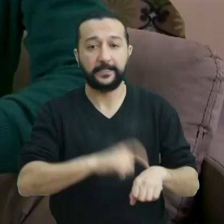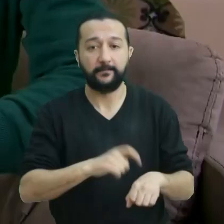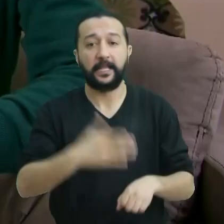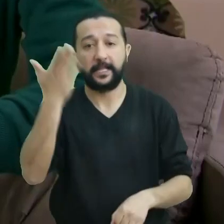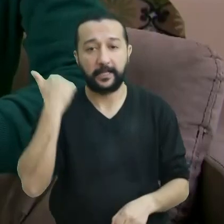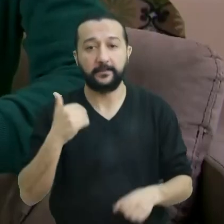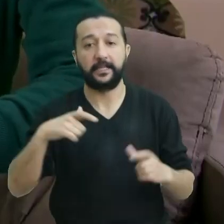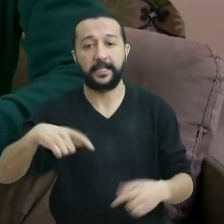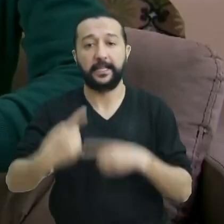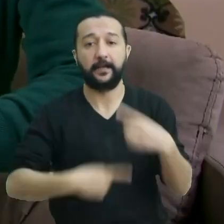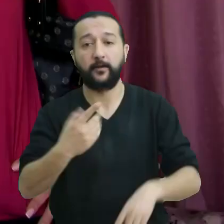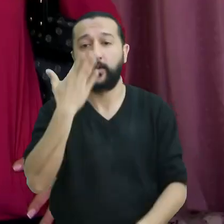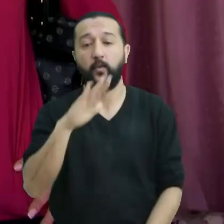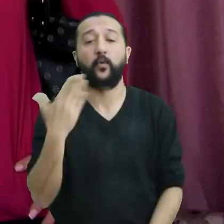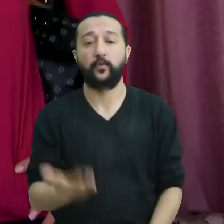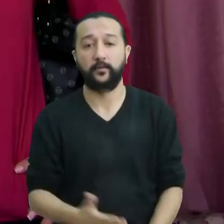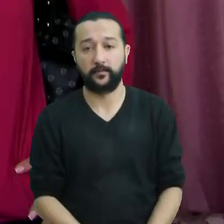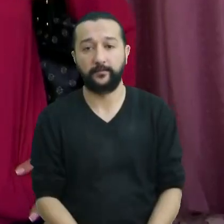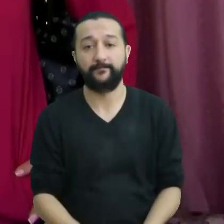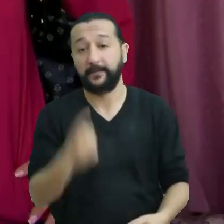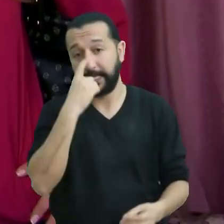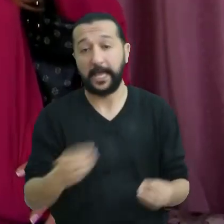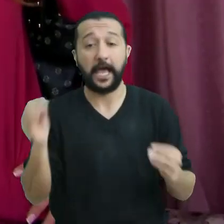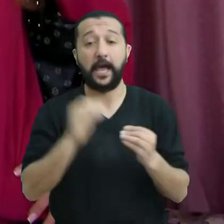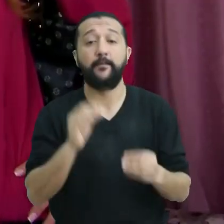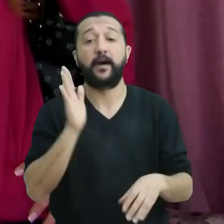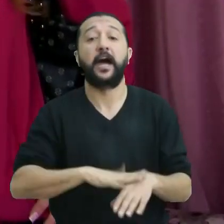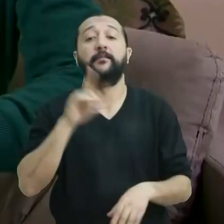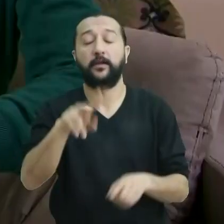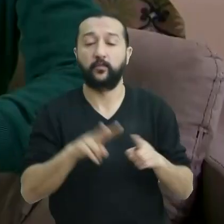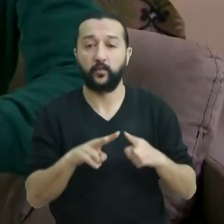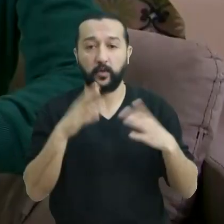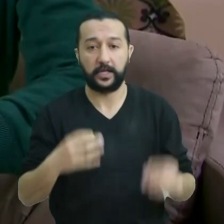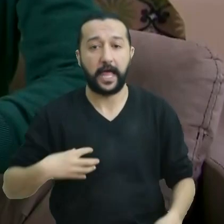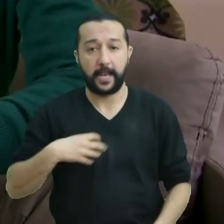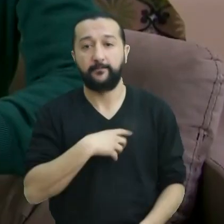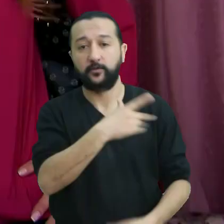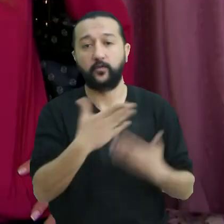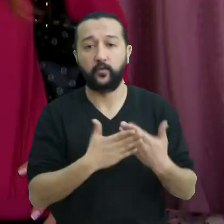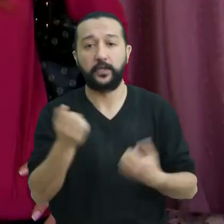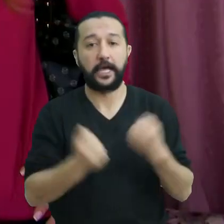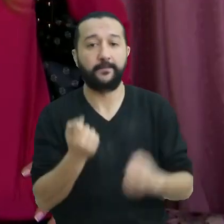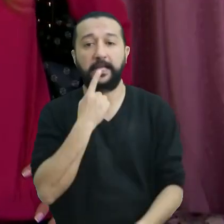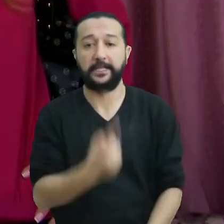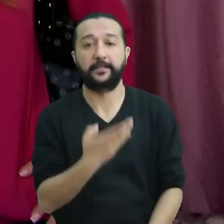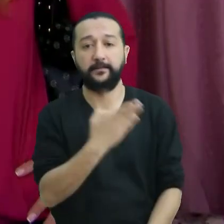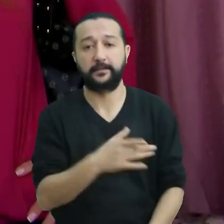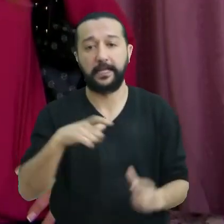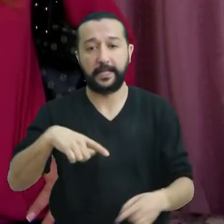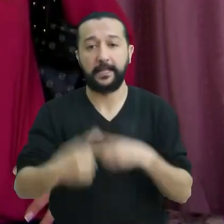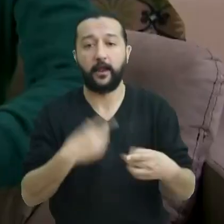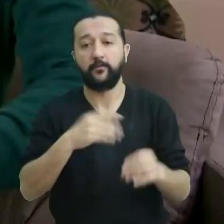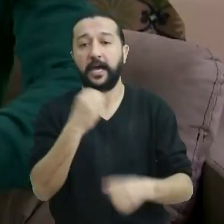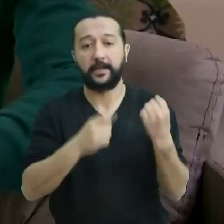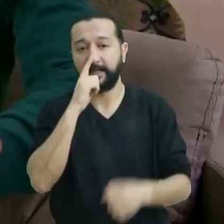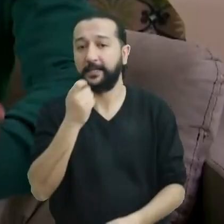zamanlar tekerlek bile icat edilmemişti. Abartma istersen Nurhan ya. Anişkom düğün arabasından falan bahsetmişti yani. Tekerlek